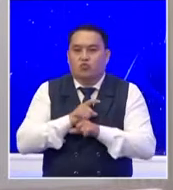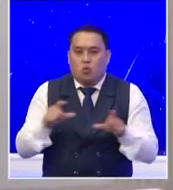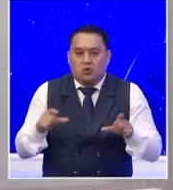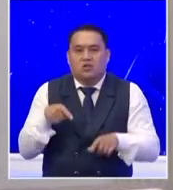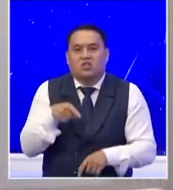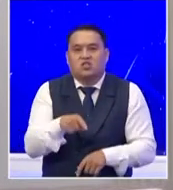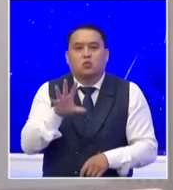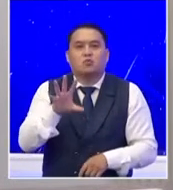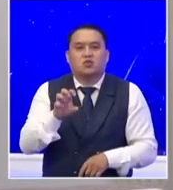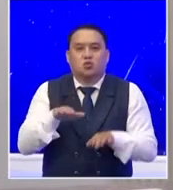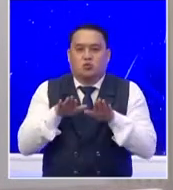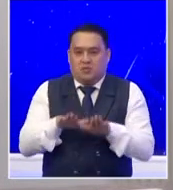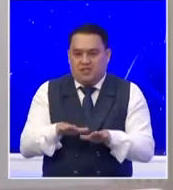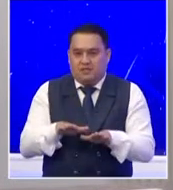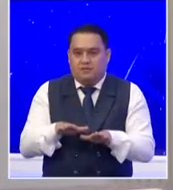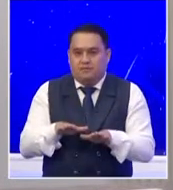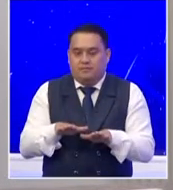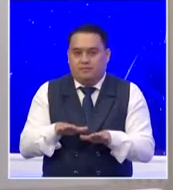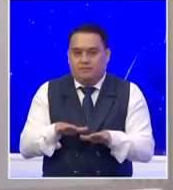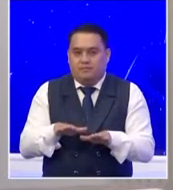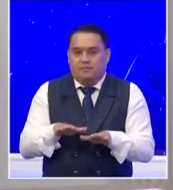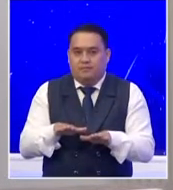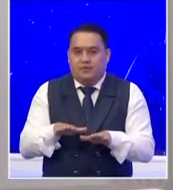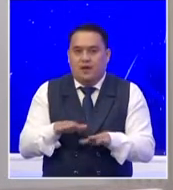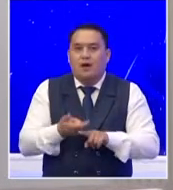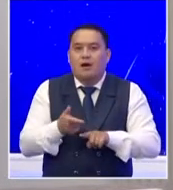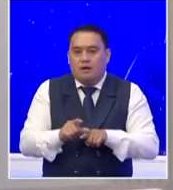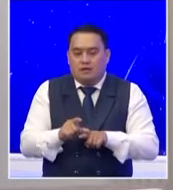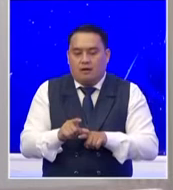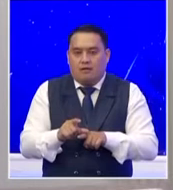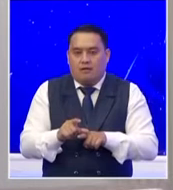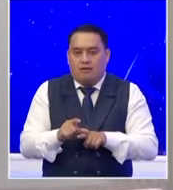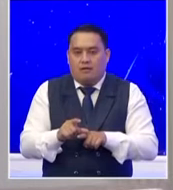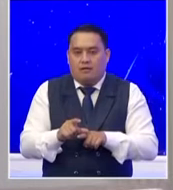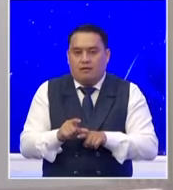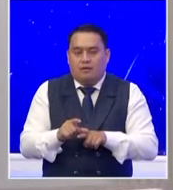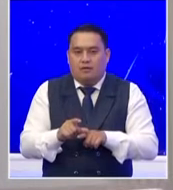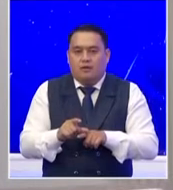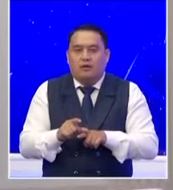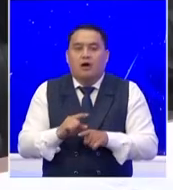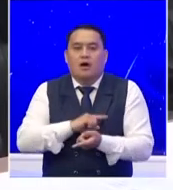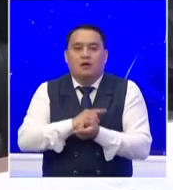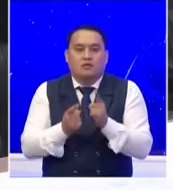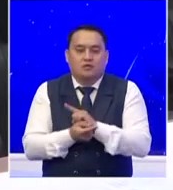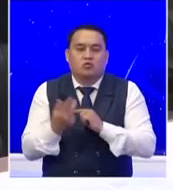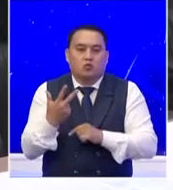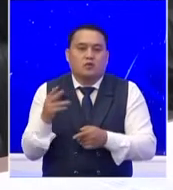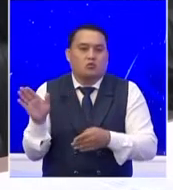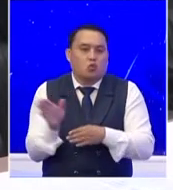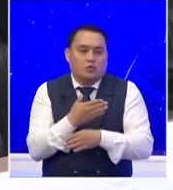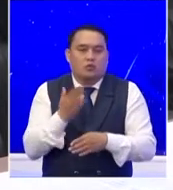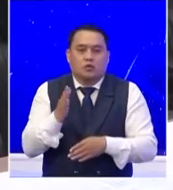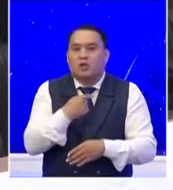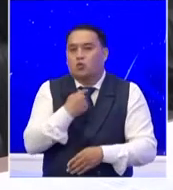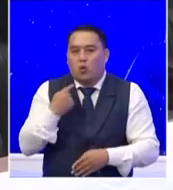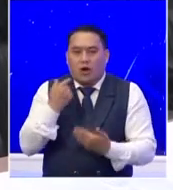на 1500 мест. Это для ликвидации трехсменных школ. В Талдыкургане трехсменных школ